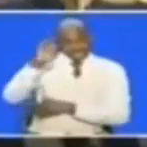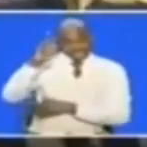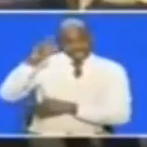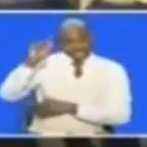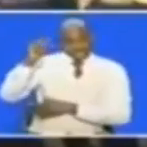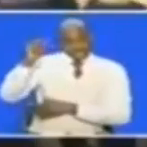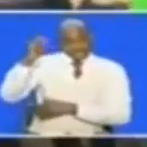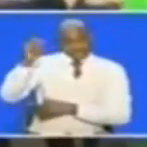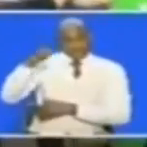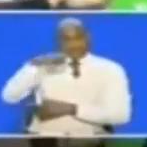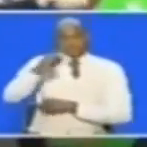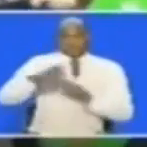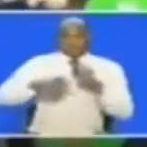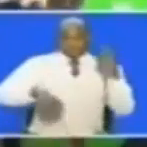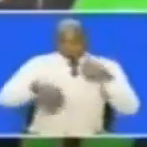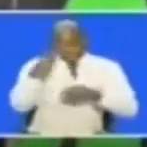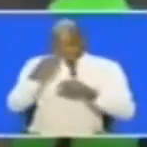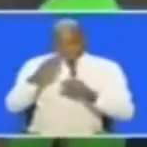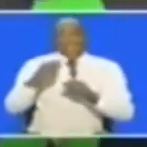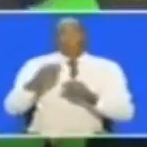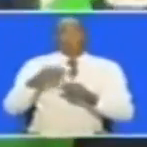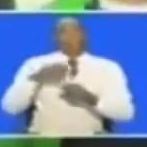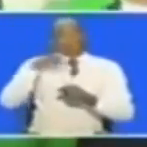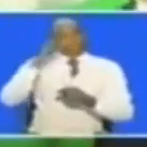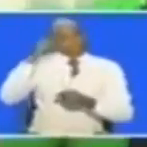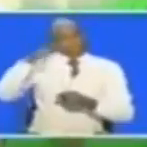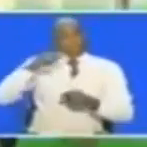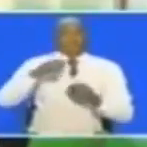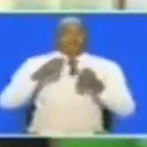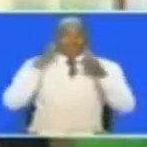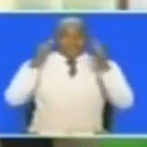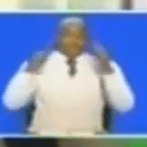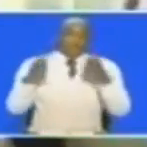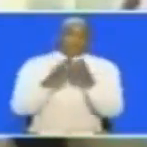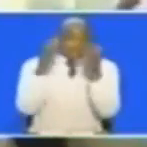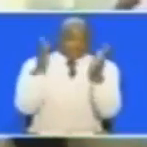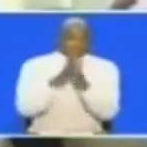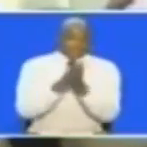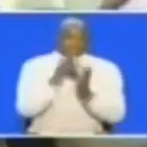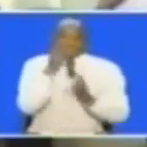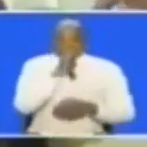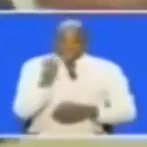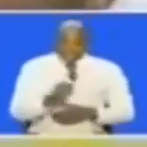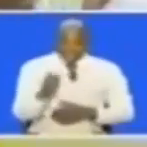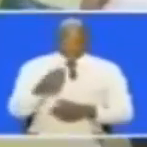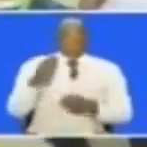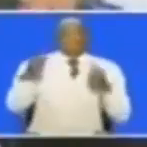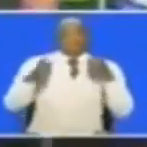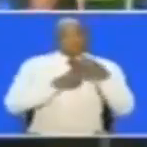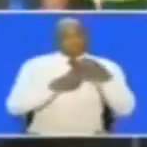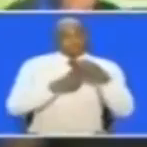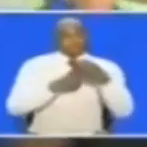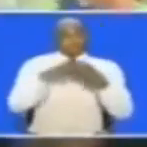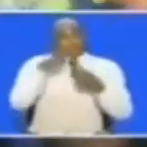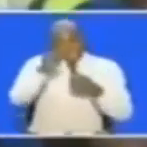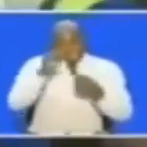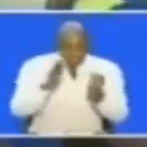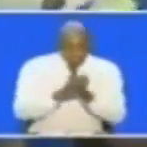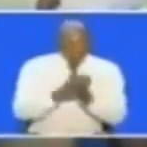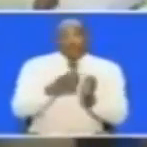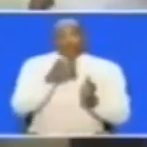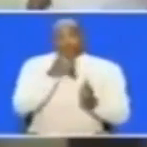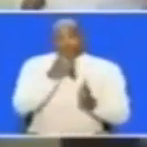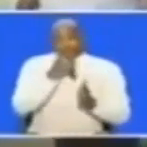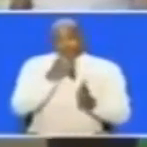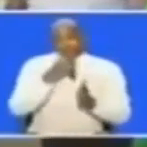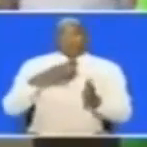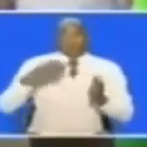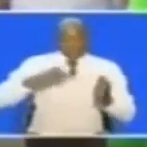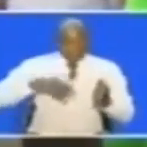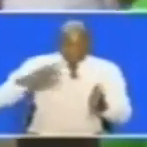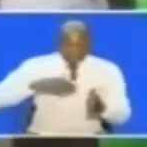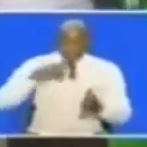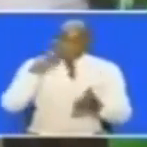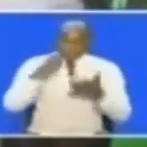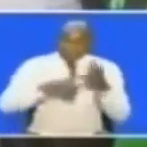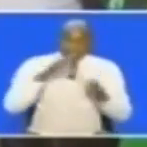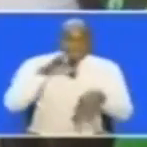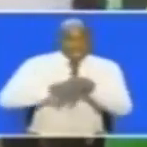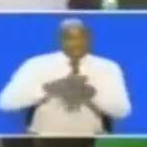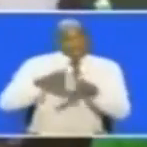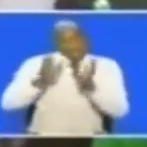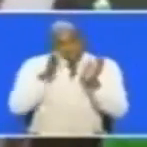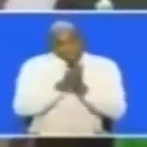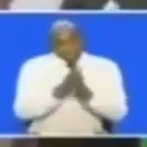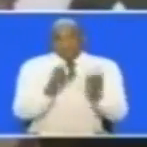kushinda kombe la Super Cup ambalo liliandaliwa nchini Tanzania mwezi Juni. Wachezaji wa Kogalo wamesema kwamba kupata fursa